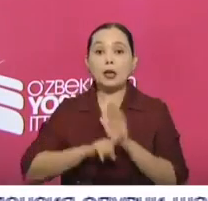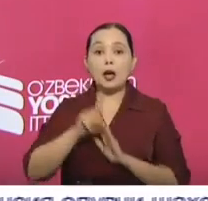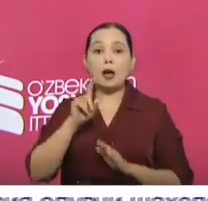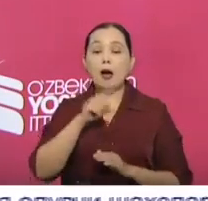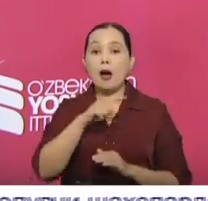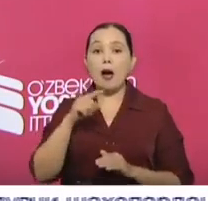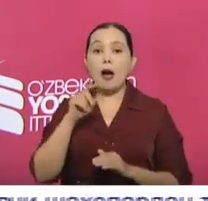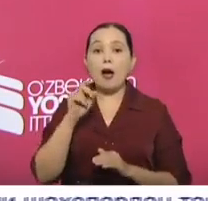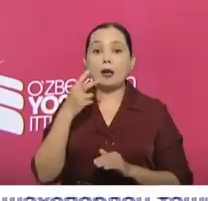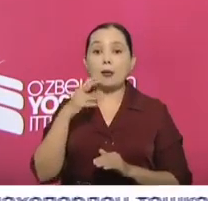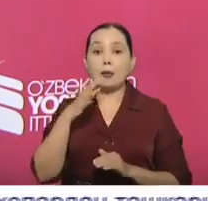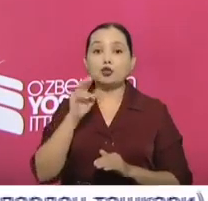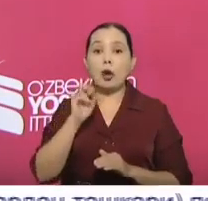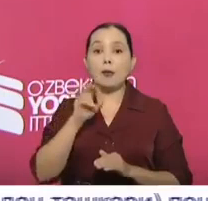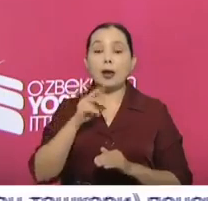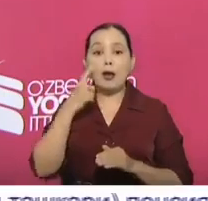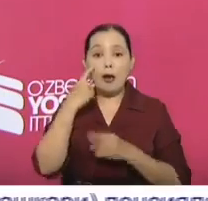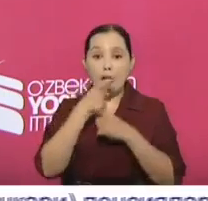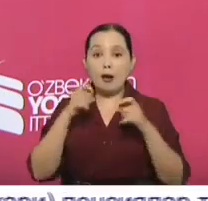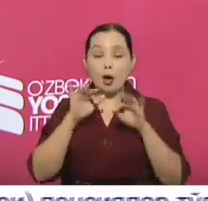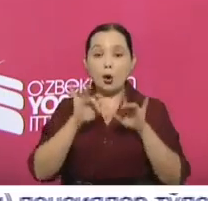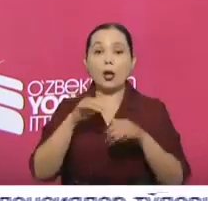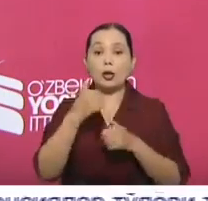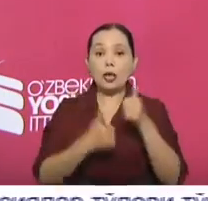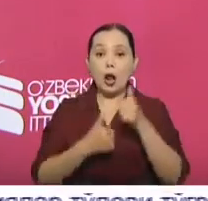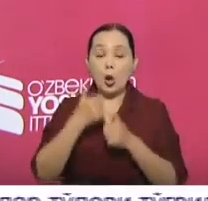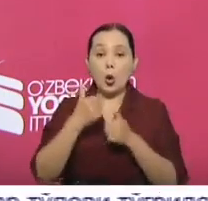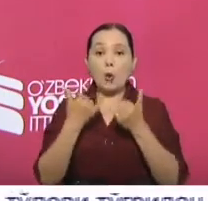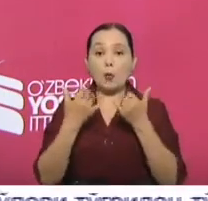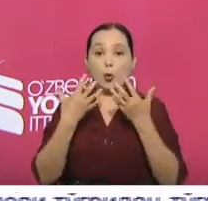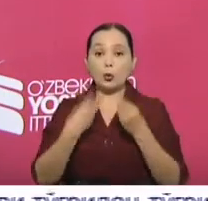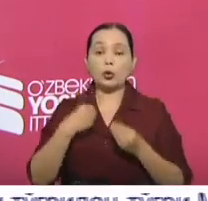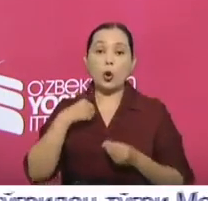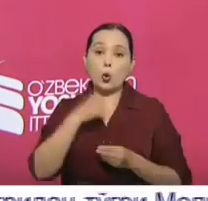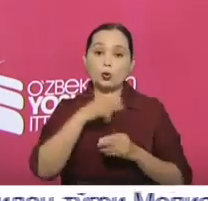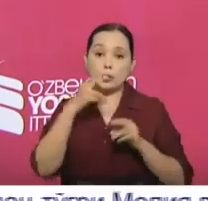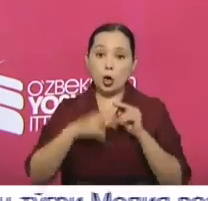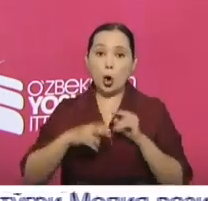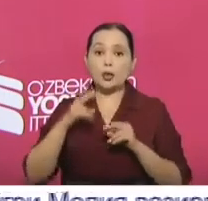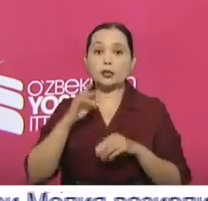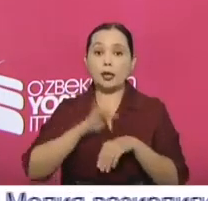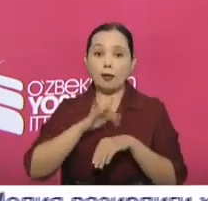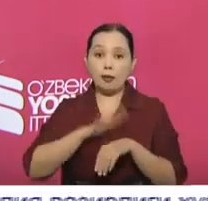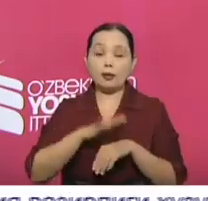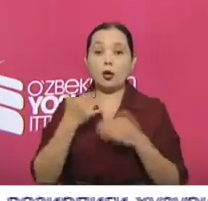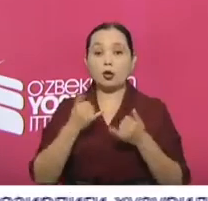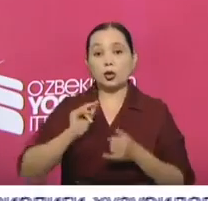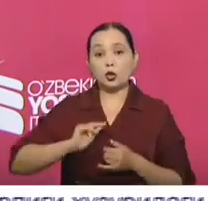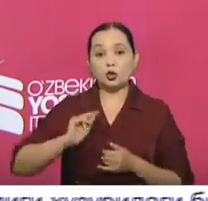25 aprelgacha e'lon qilingan uydagi yulduzlar tanlovi bugungi kunda o'z nihoyasiga yetib, hozirgi kunda